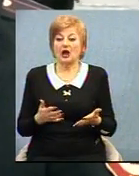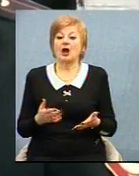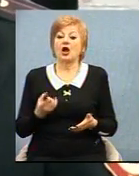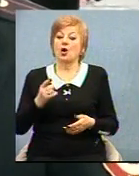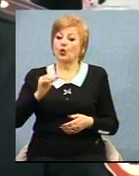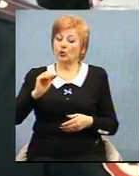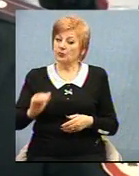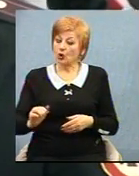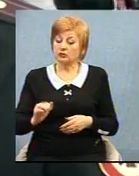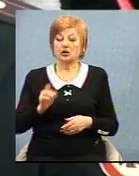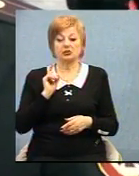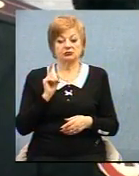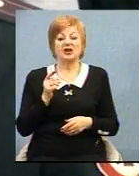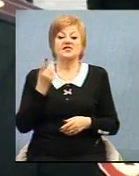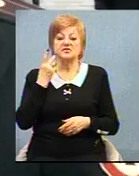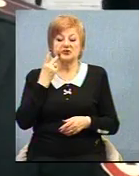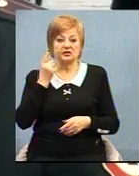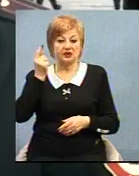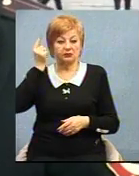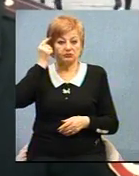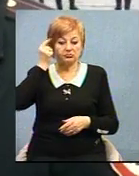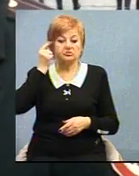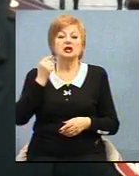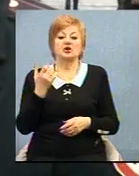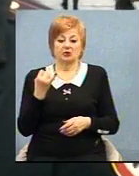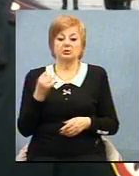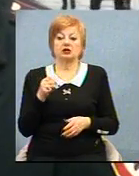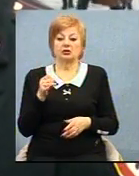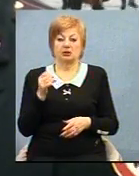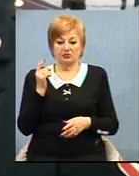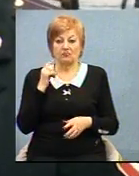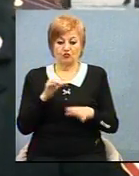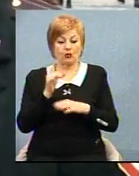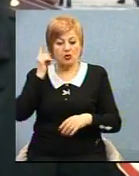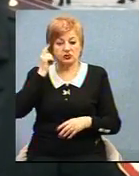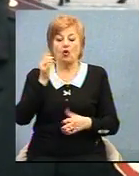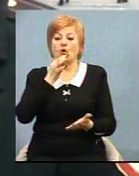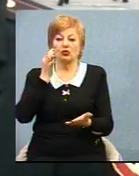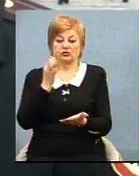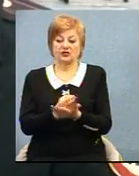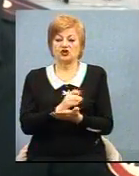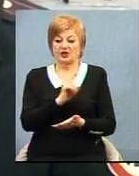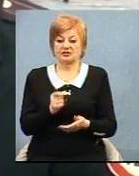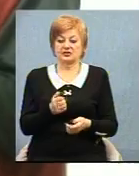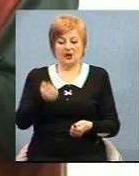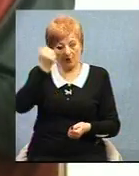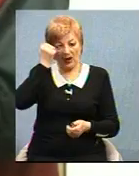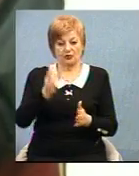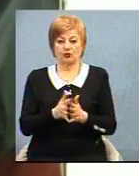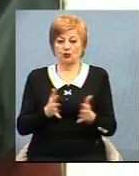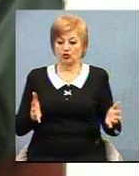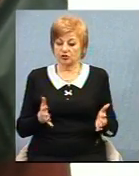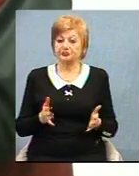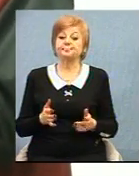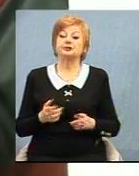розгубленість, то у дитини вмикаються ті ділянки мозку, які відповідають за більш тривалу пам'ять. З початку